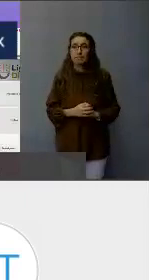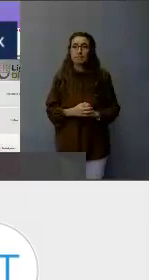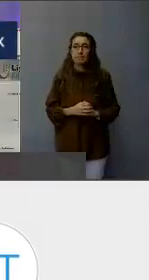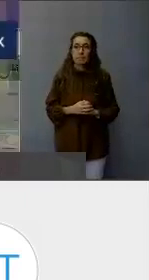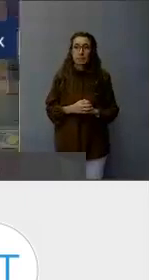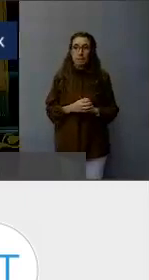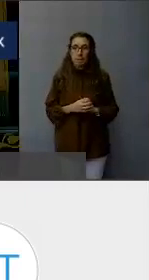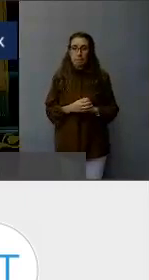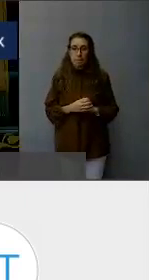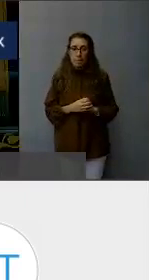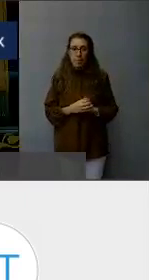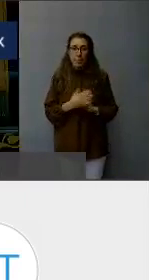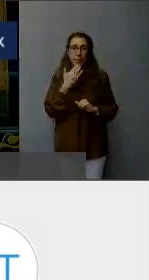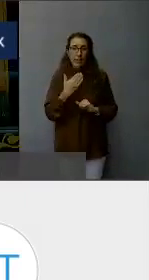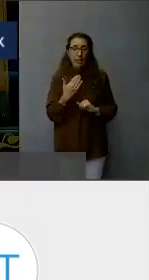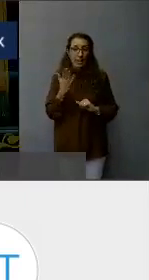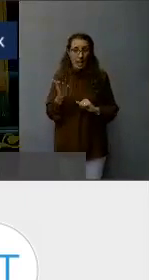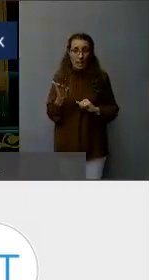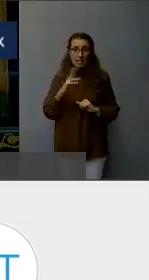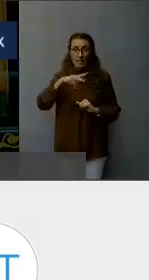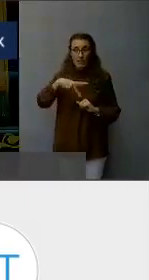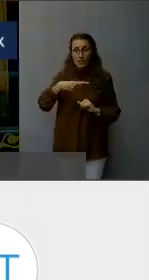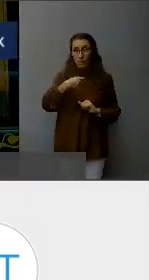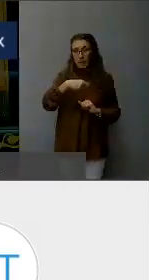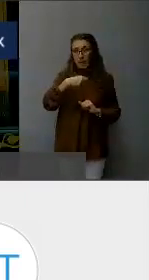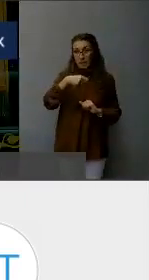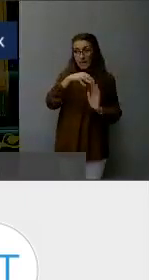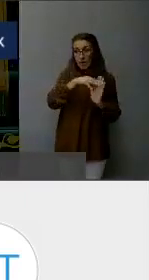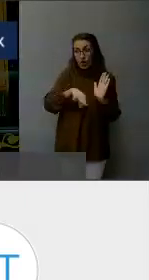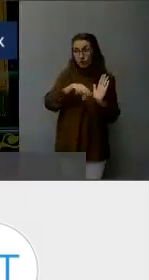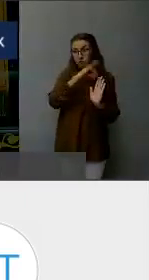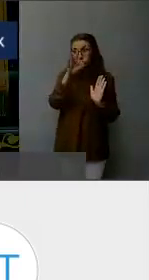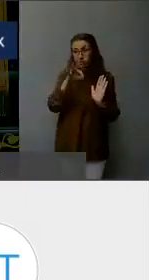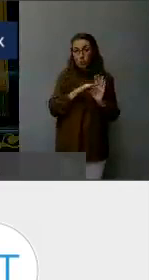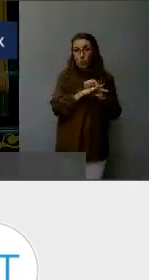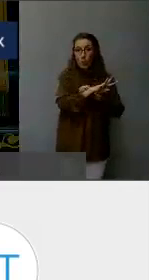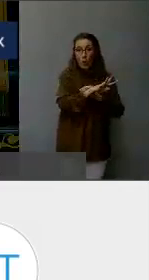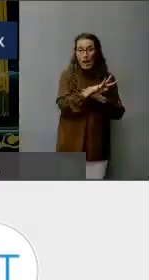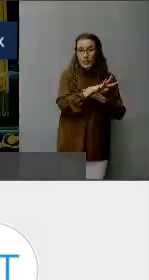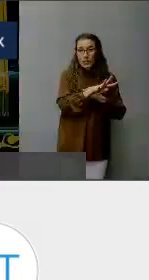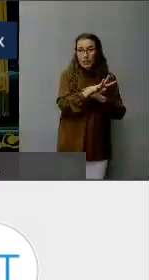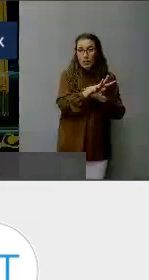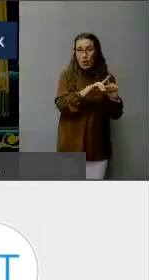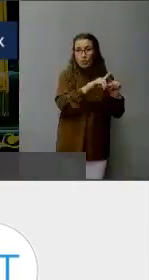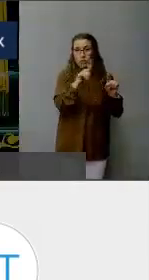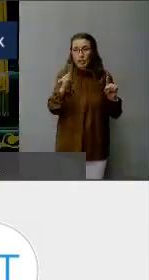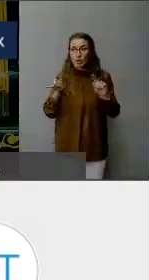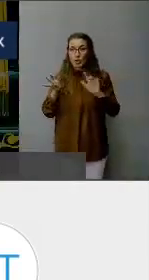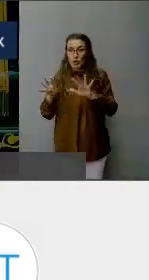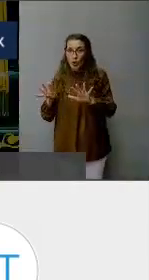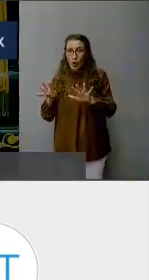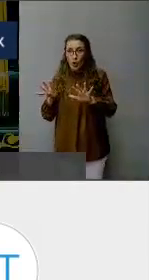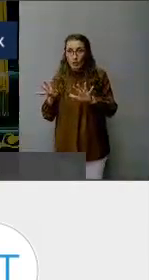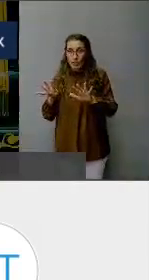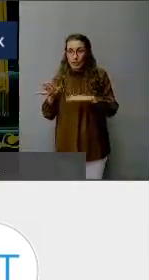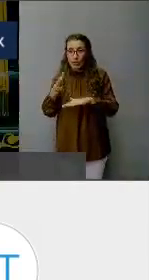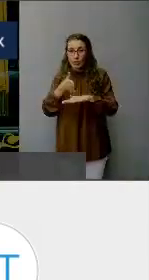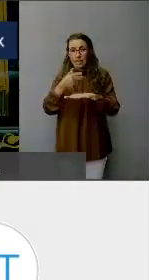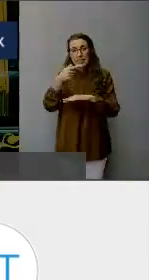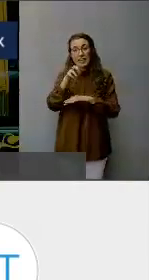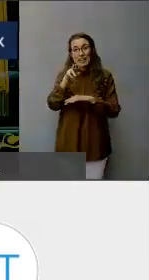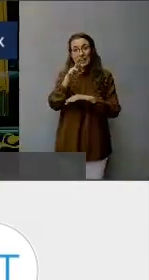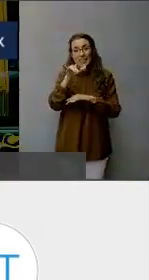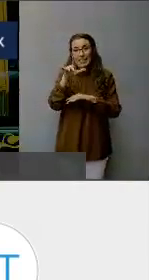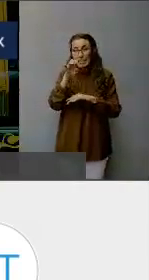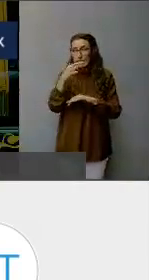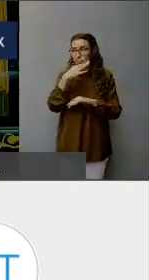grazie a lei dice presidente hornu del giorno da numero 4 al numero 9 consigliere terriere a lei la